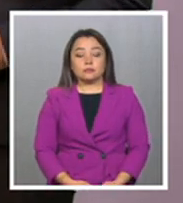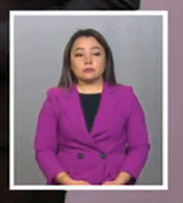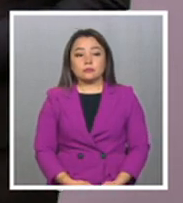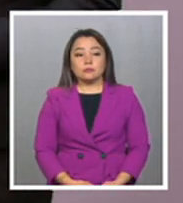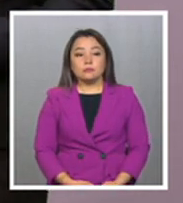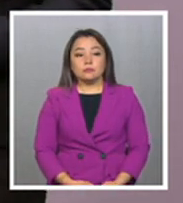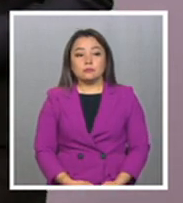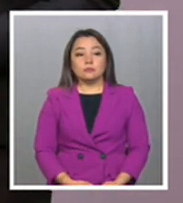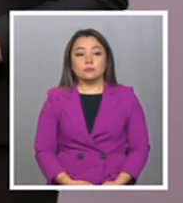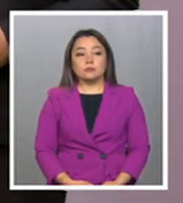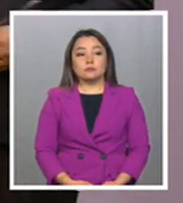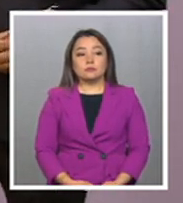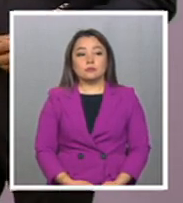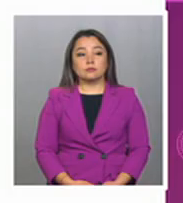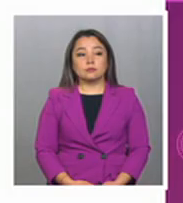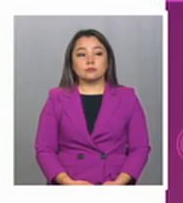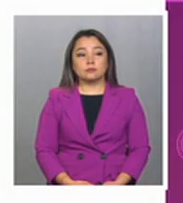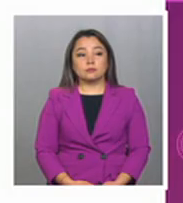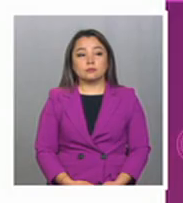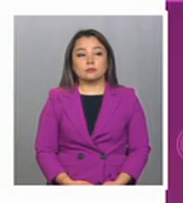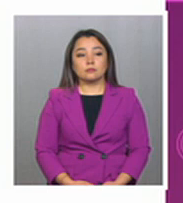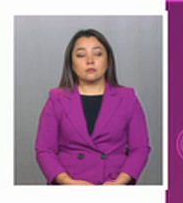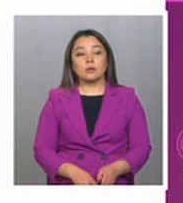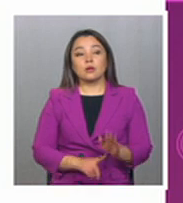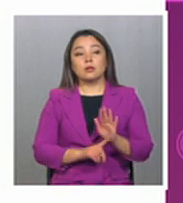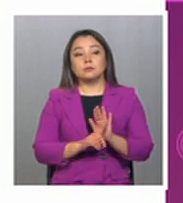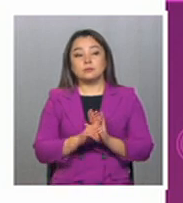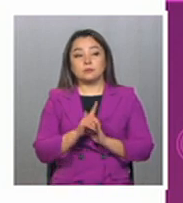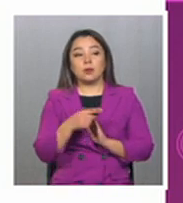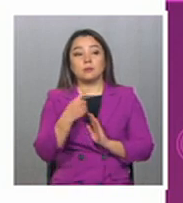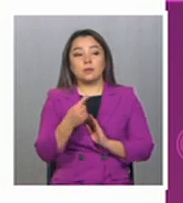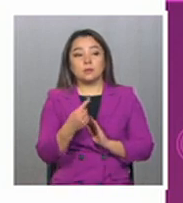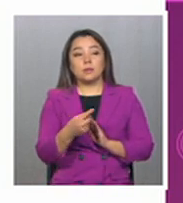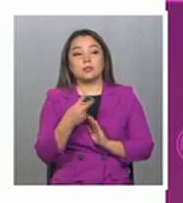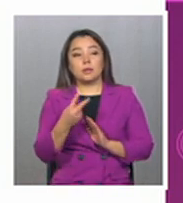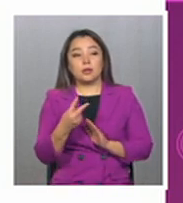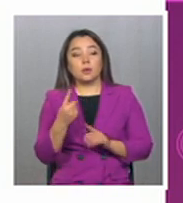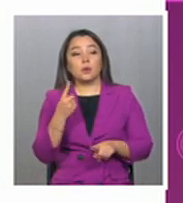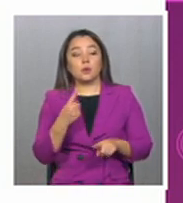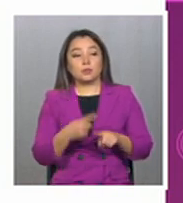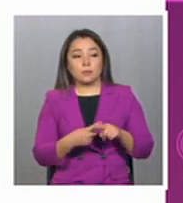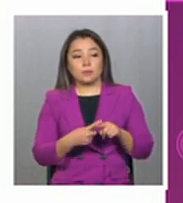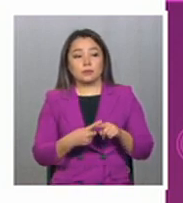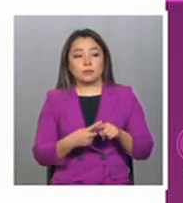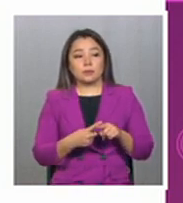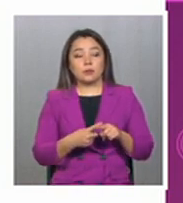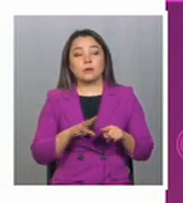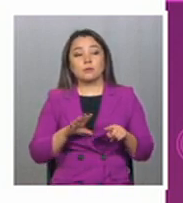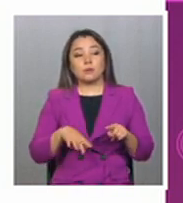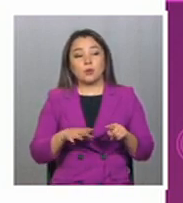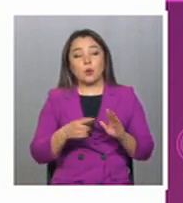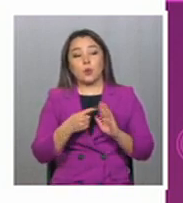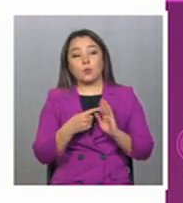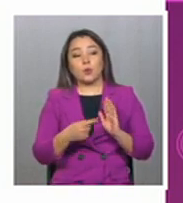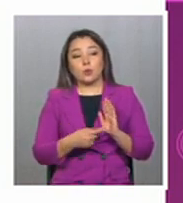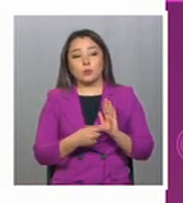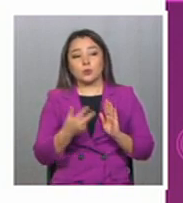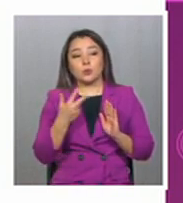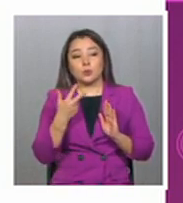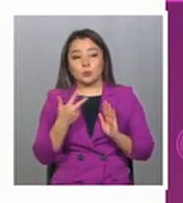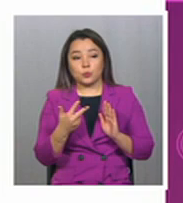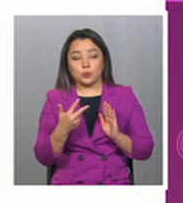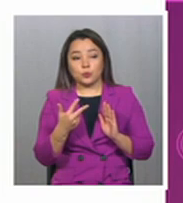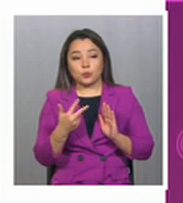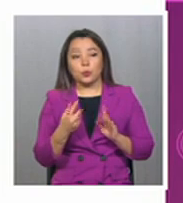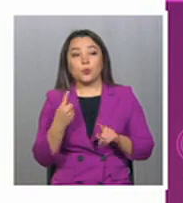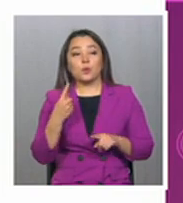Нәтижеміз 5 шығу үшін алдымен 1 мен 2-ні қосамыз. Одан соң қосындыны 3-ке